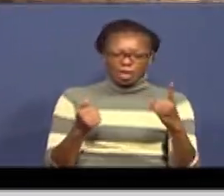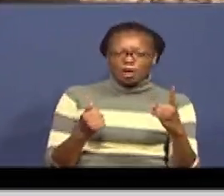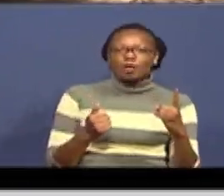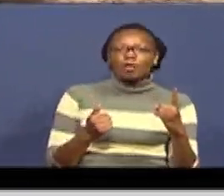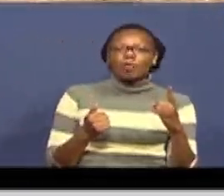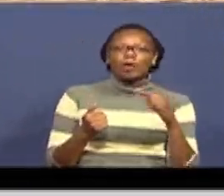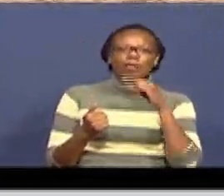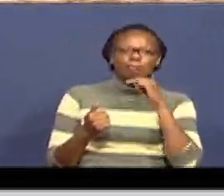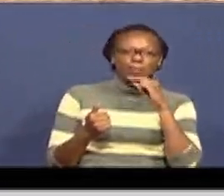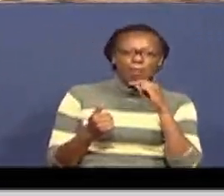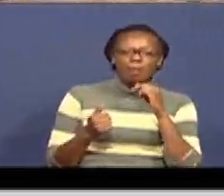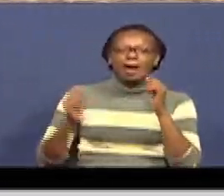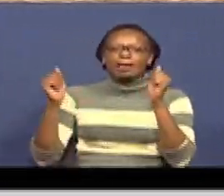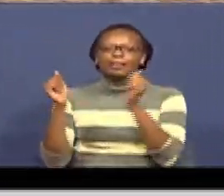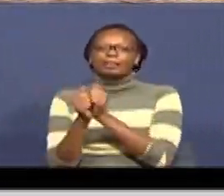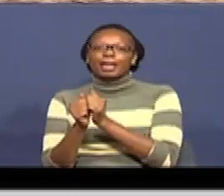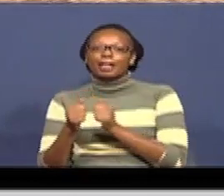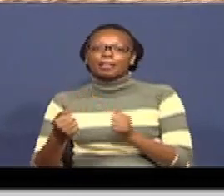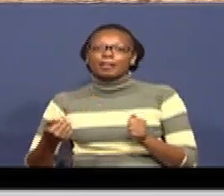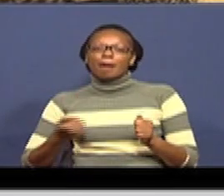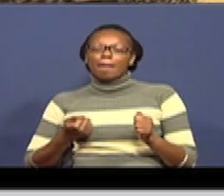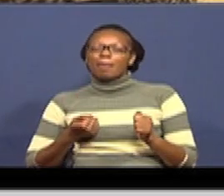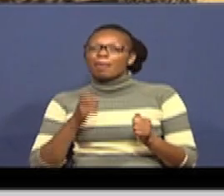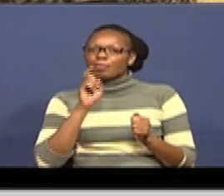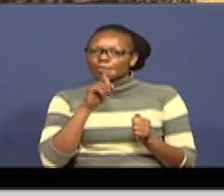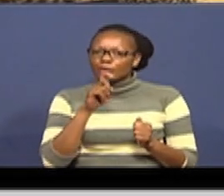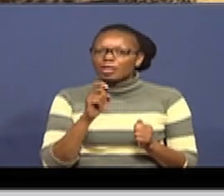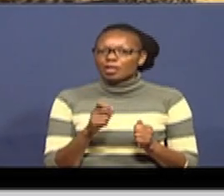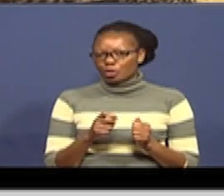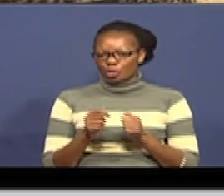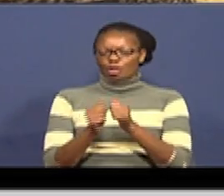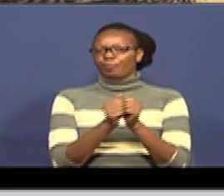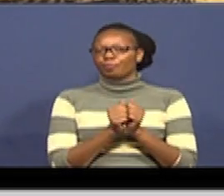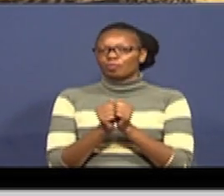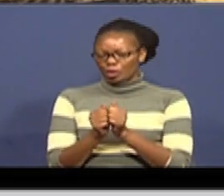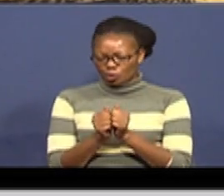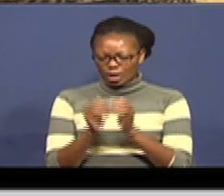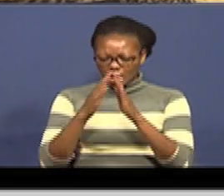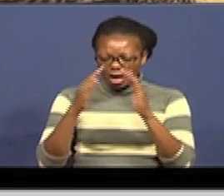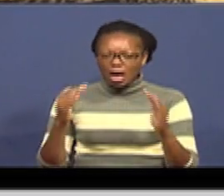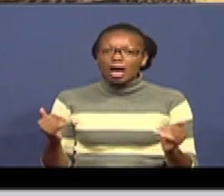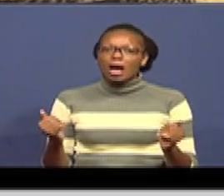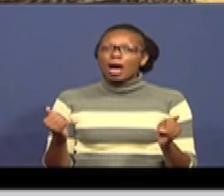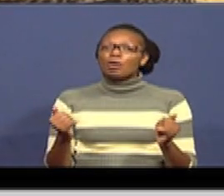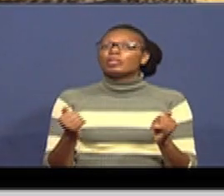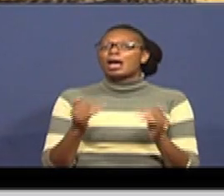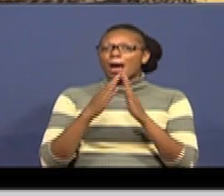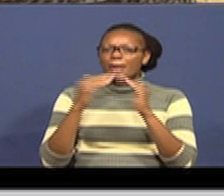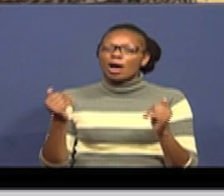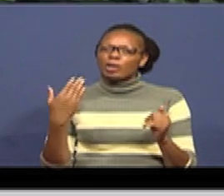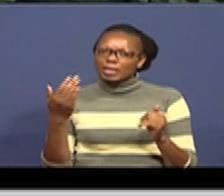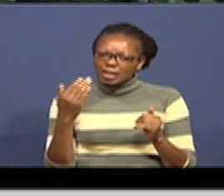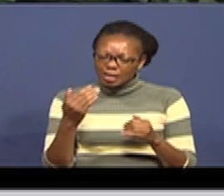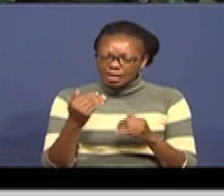wao huwafuga ndani ya greenhouse na kuhakikisha jogo mmoja amewekwa pamoja kukukume wa kike. Rearing